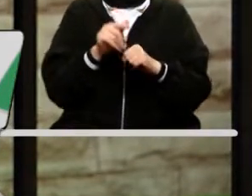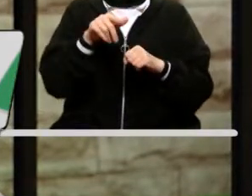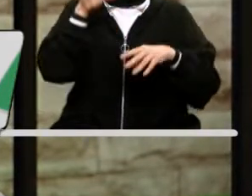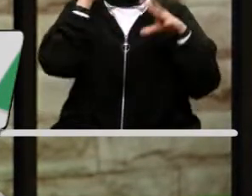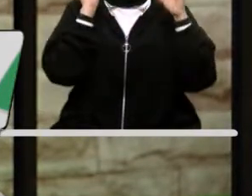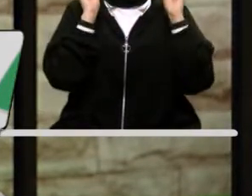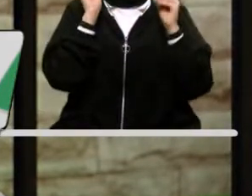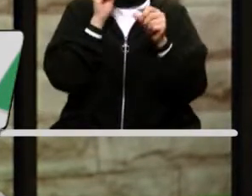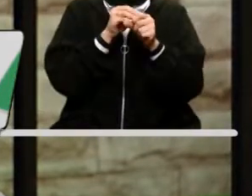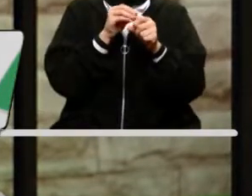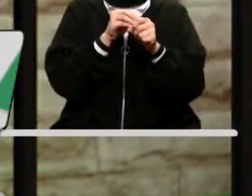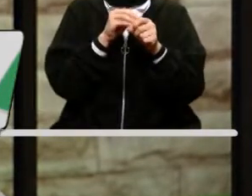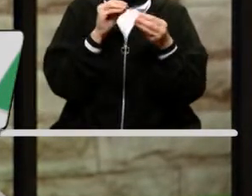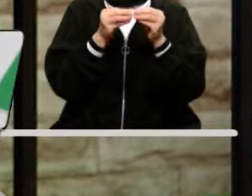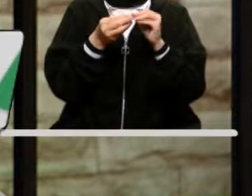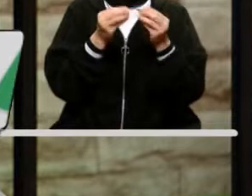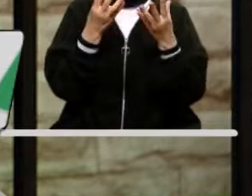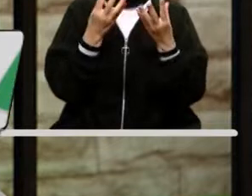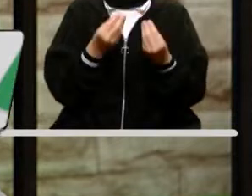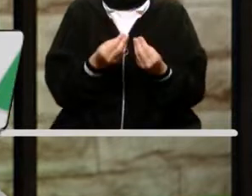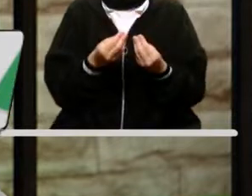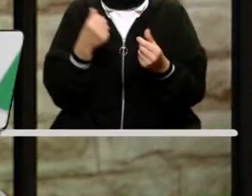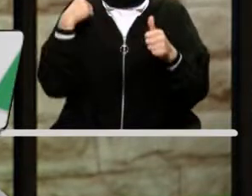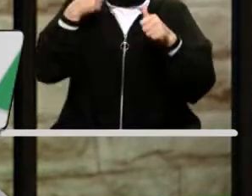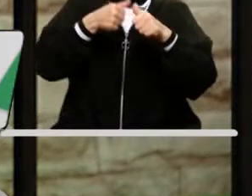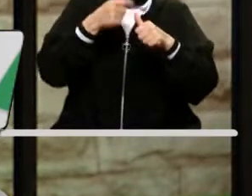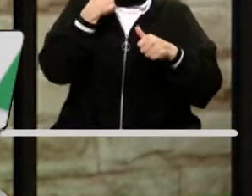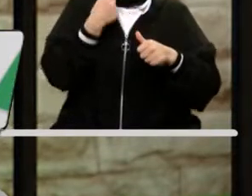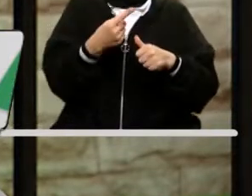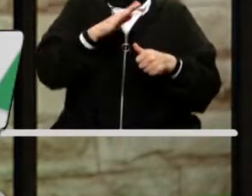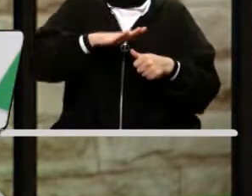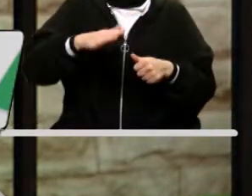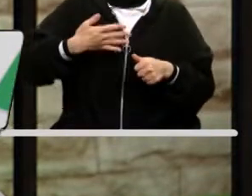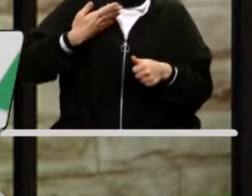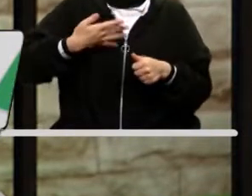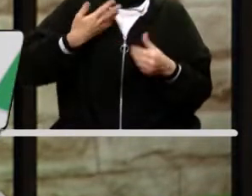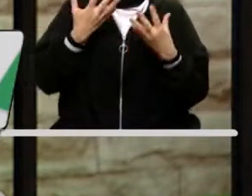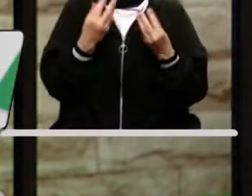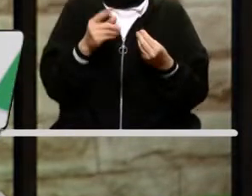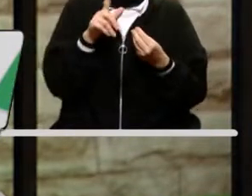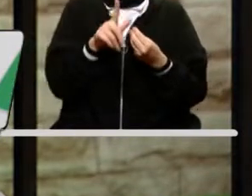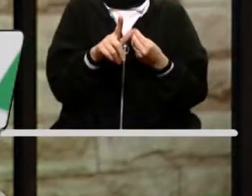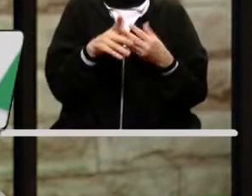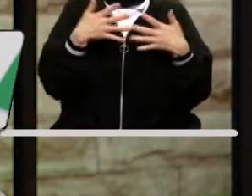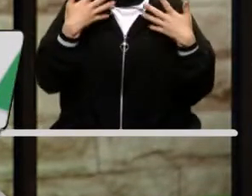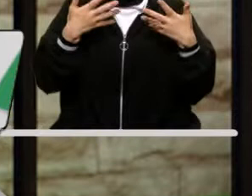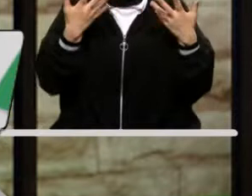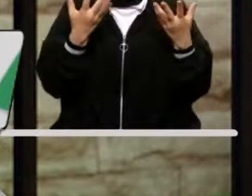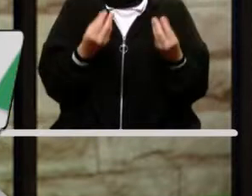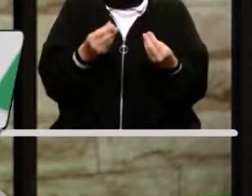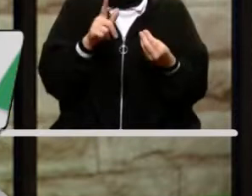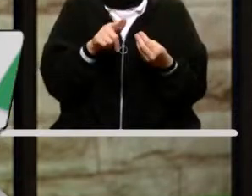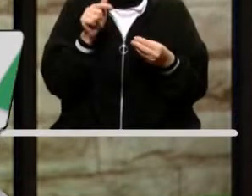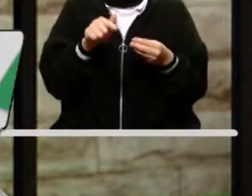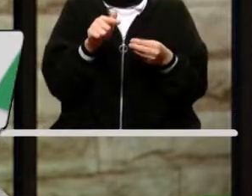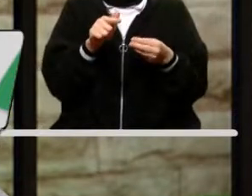yolunda çok büyük darbeler yaratmaktadır. Bir daha söylüyorum, merak olacak çocukta. Hevesle şekillenecek ve bunu